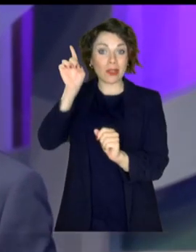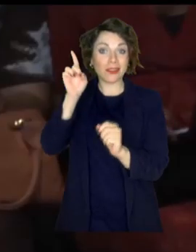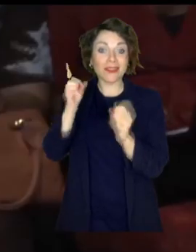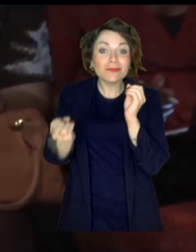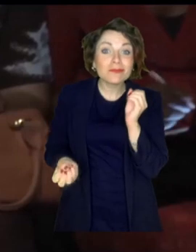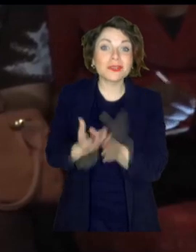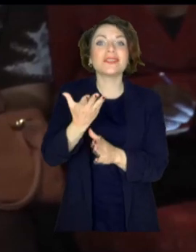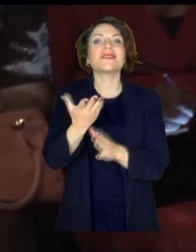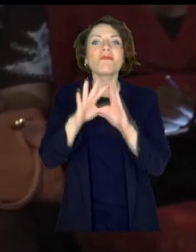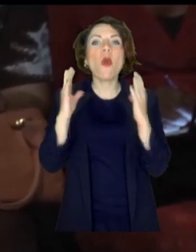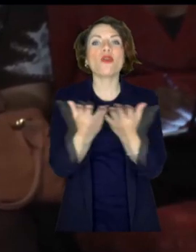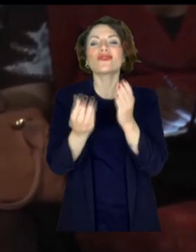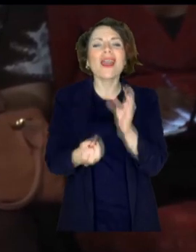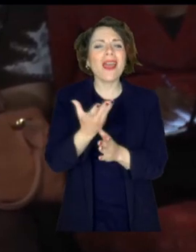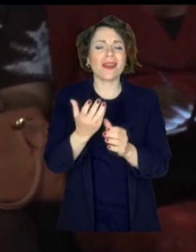Dio.